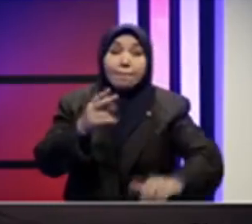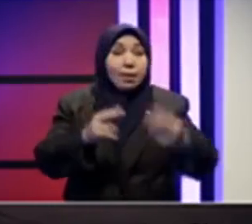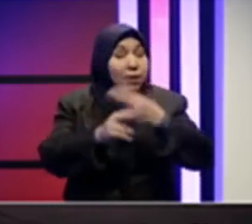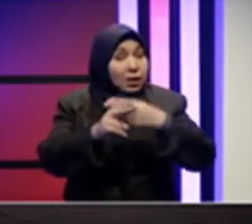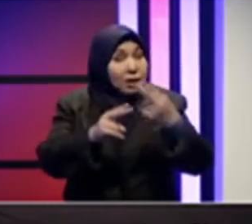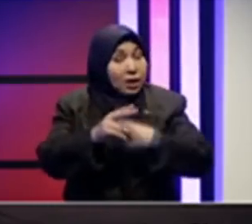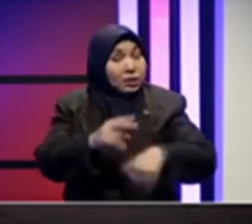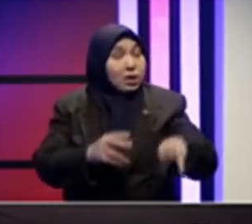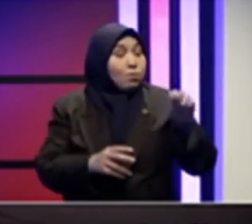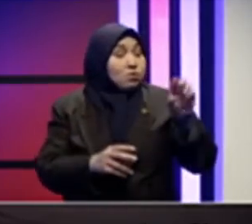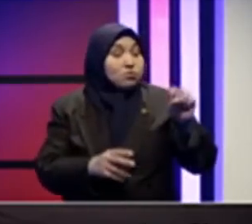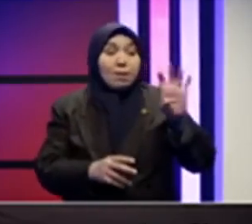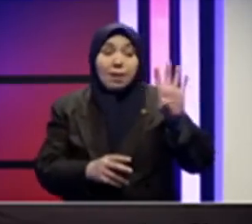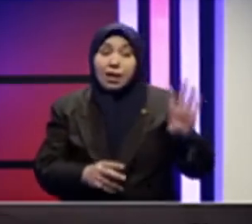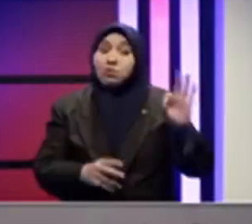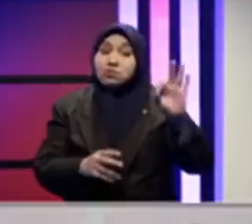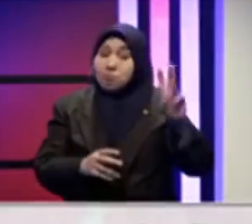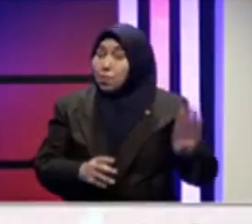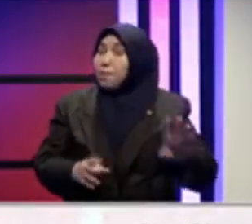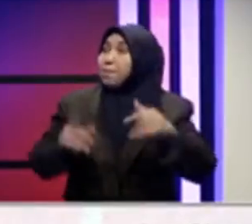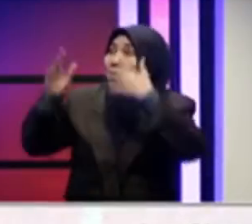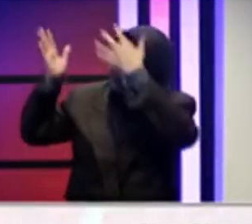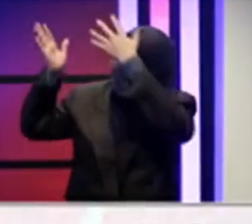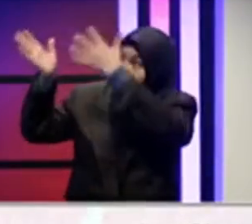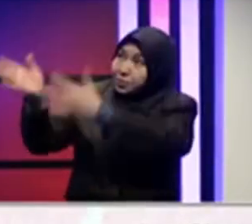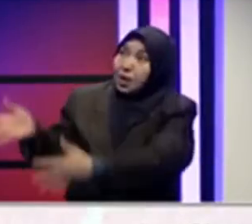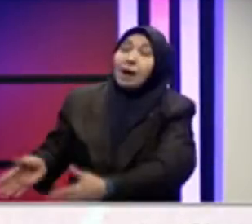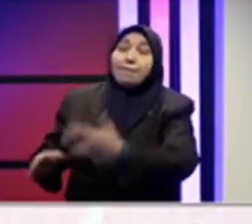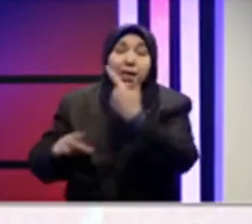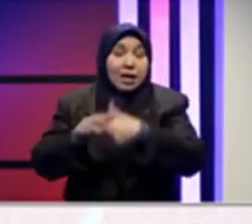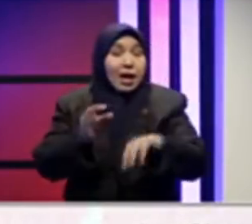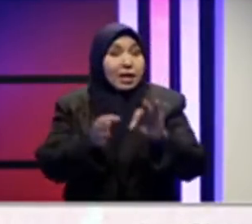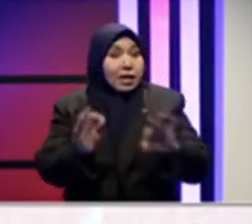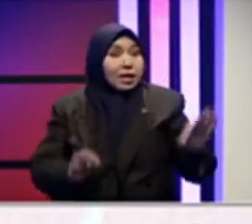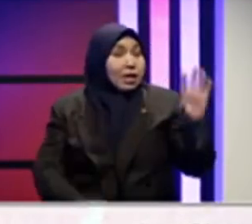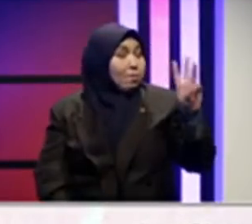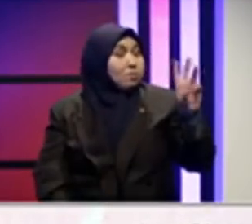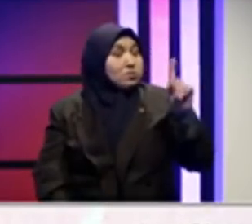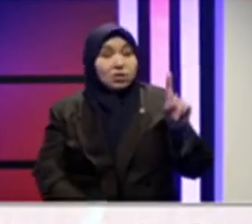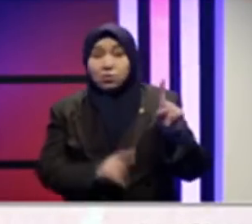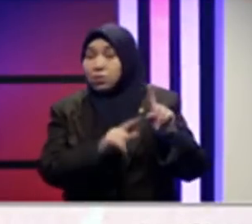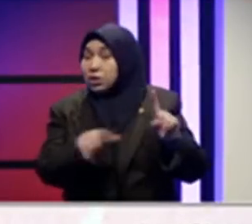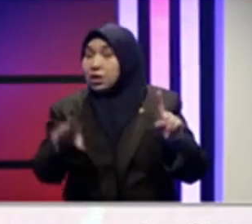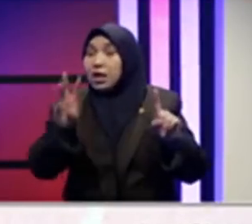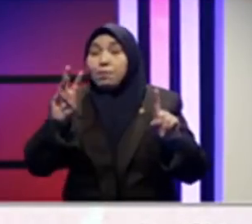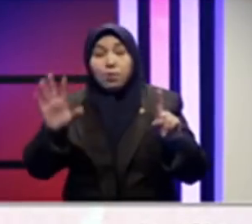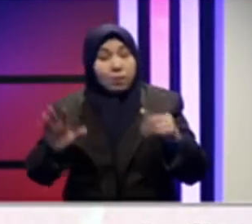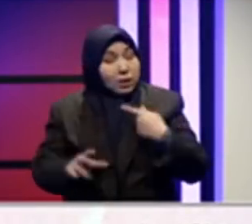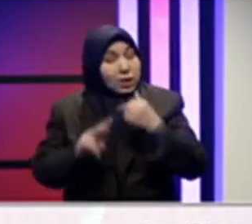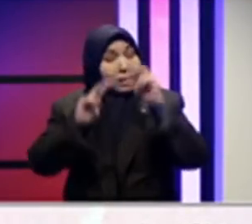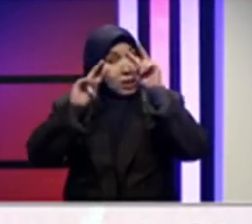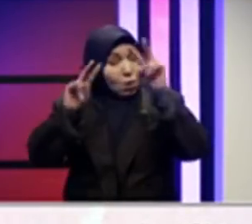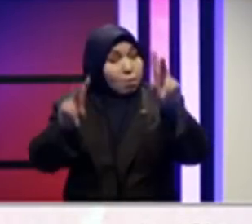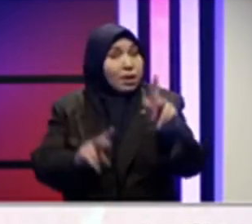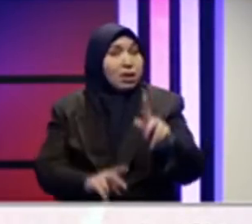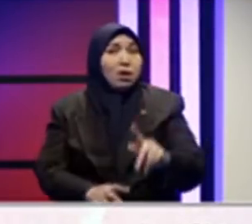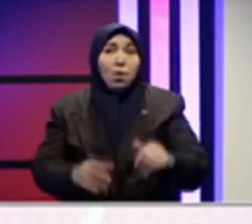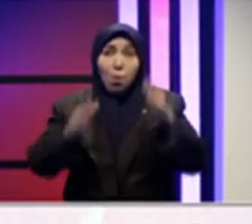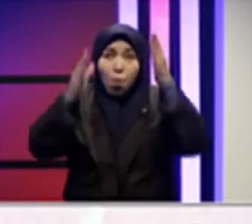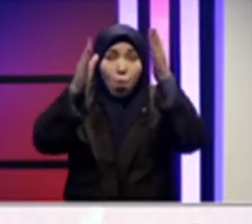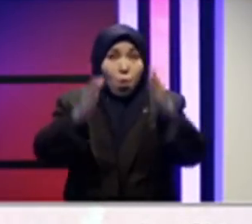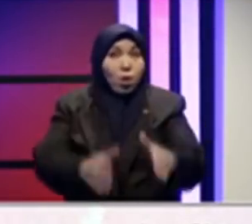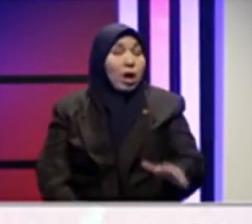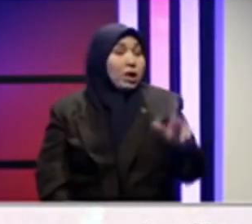halaman 494. Daripada ayat yang ke-61 hingga 65, kita akan melihat kepada tokoh yang zuhud,